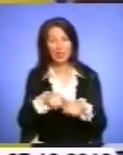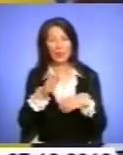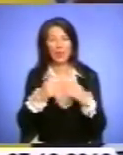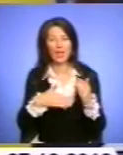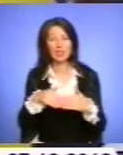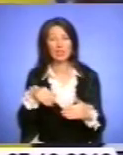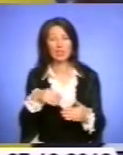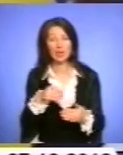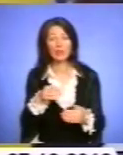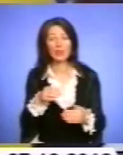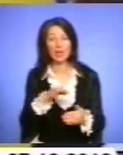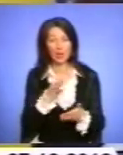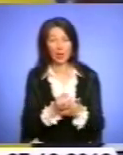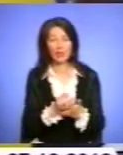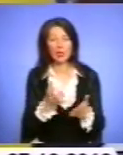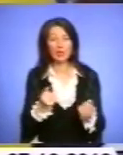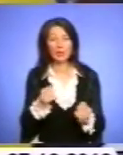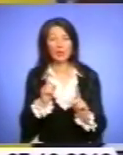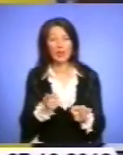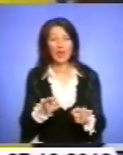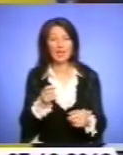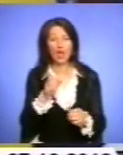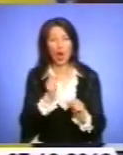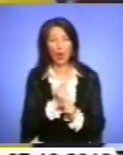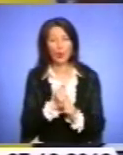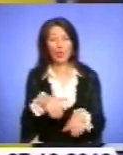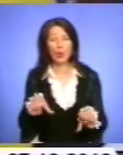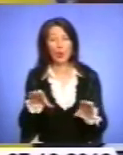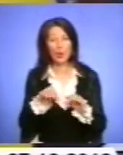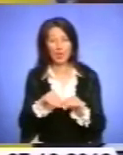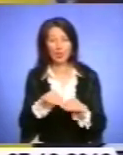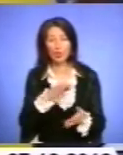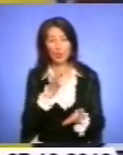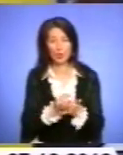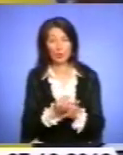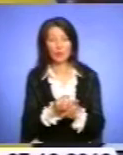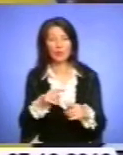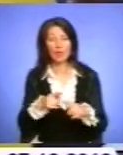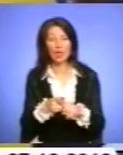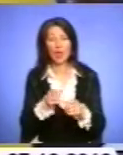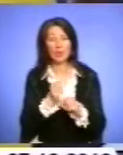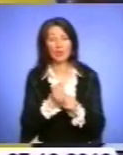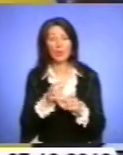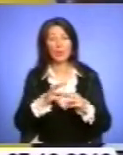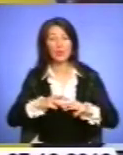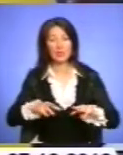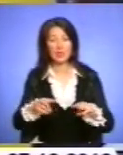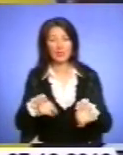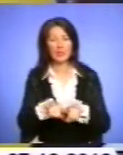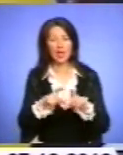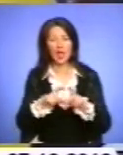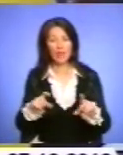навички, отримані в реальній роботі, у поєднанні з досвідом і технологічністю працівників міністерства відомств дозволять нам